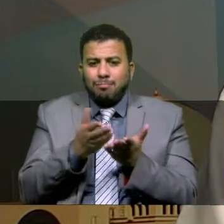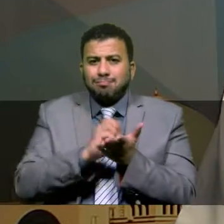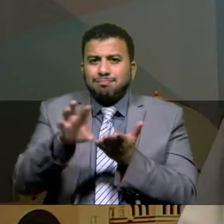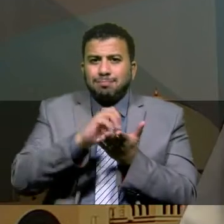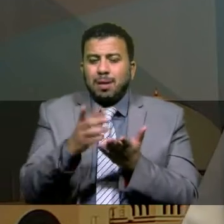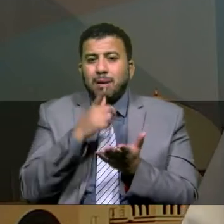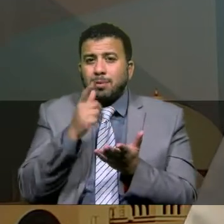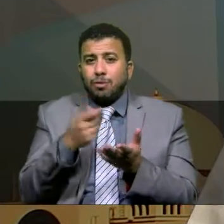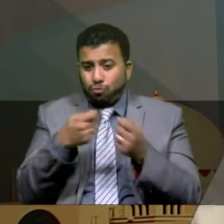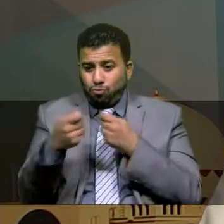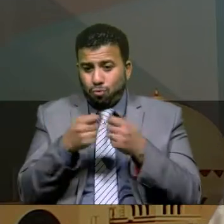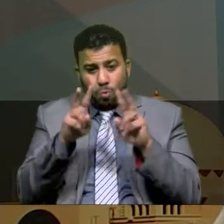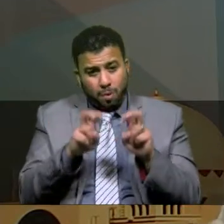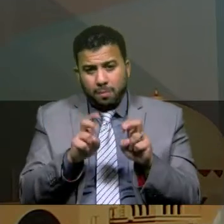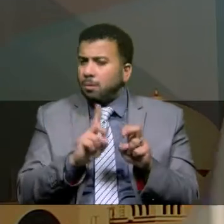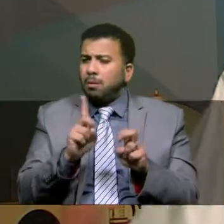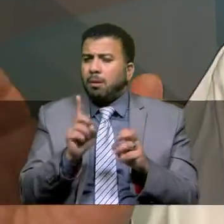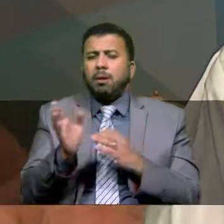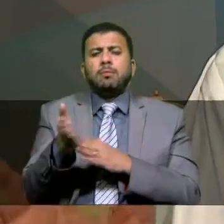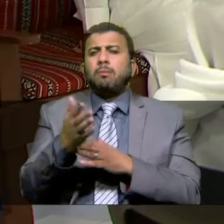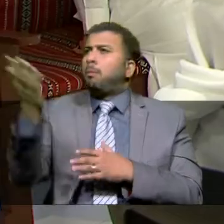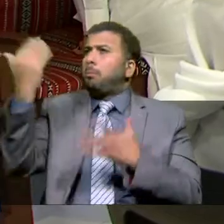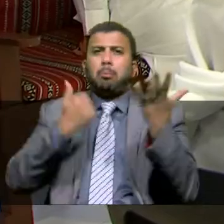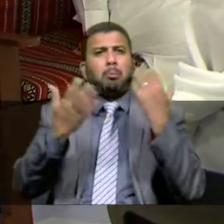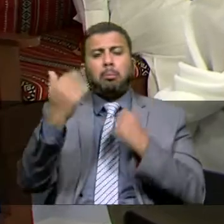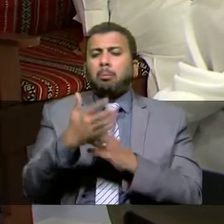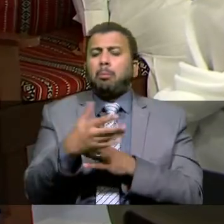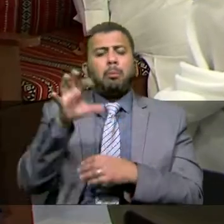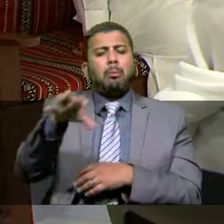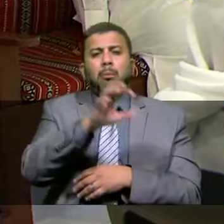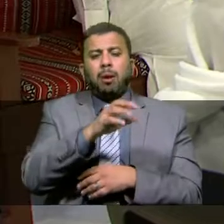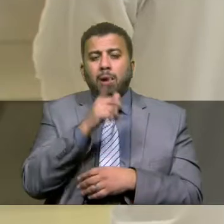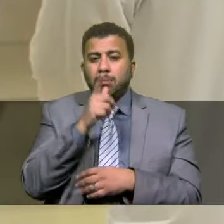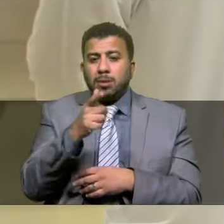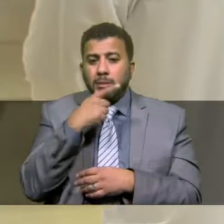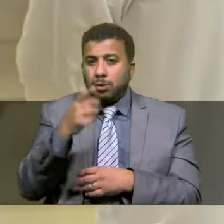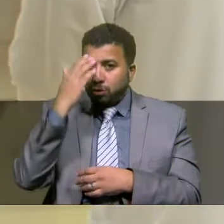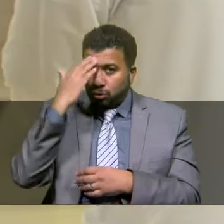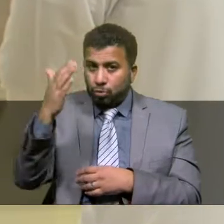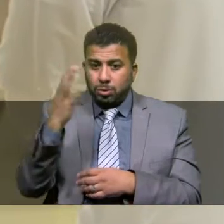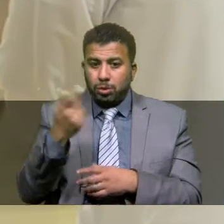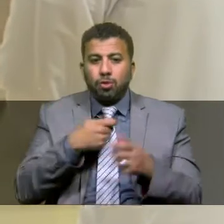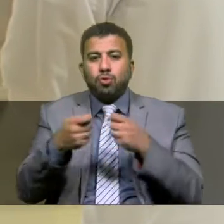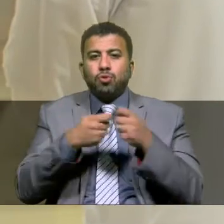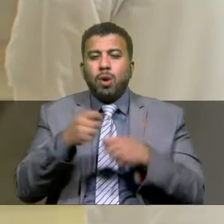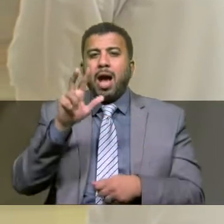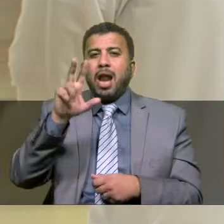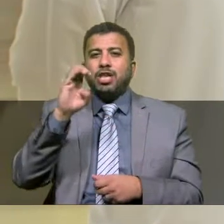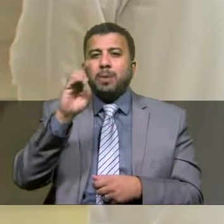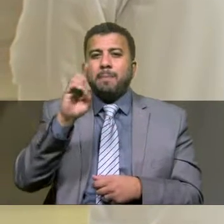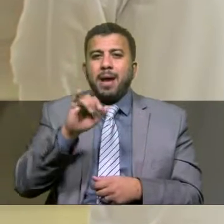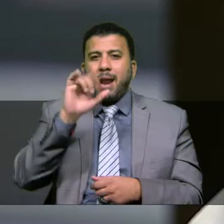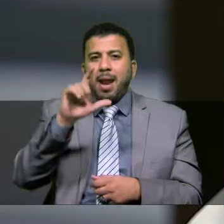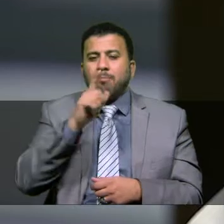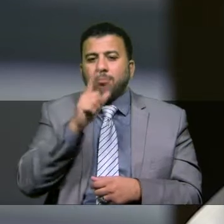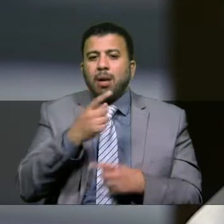لا، السوق يبون الأسماك من كل مكان. بدورهم عبر الصيادون عن شكرهم لإدارة سوق الجبيل لفتح باب